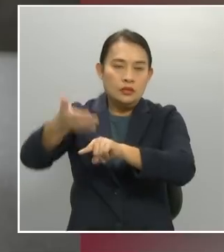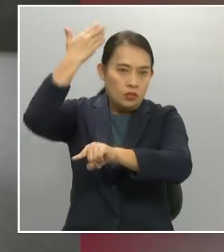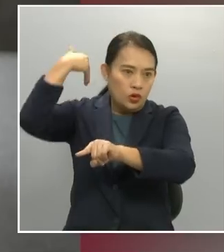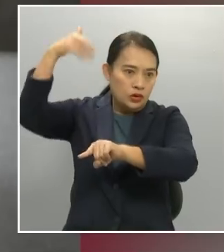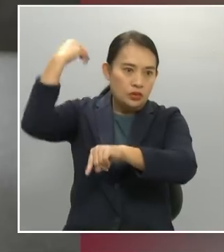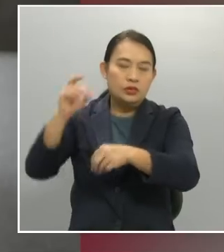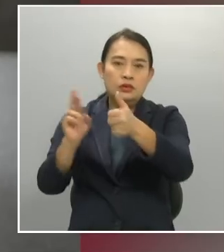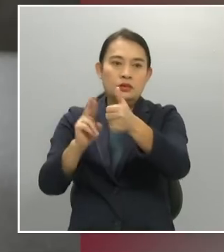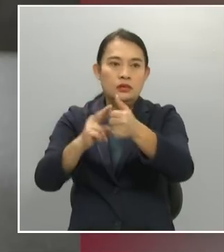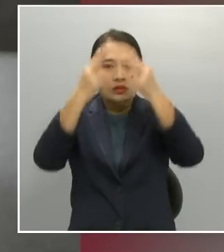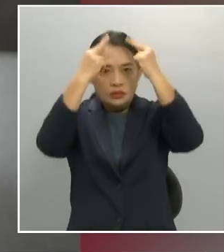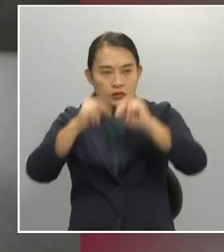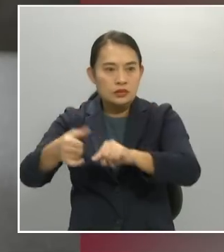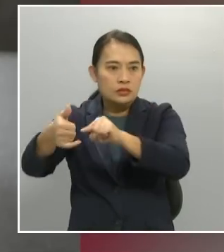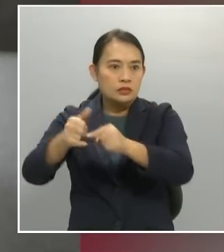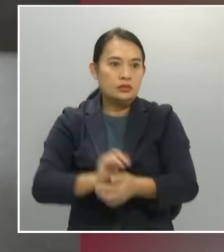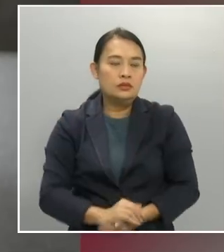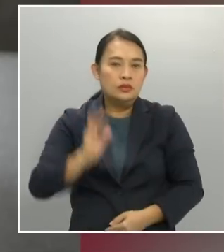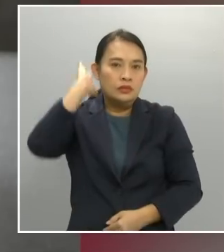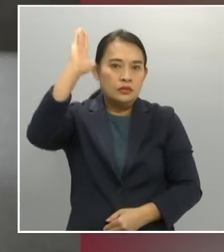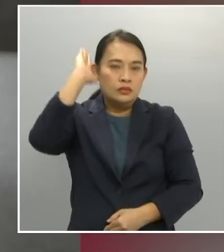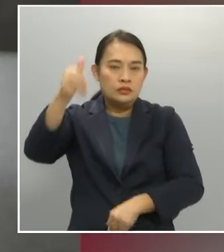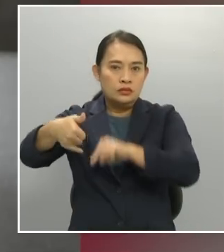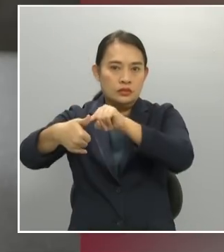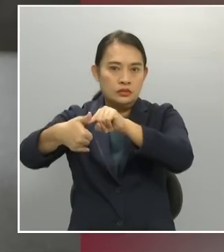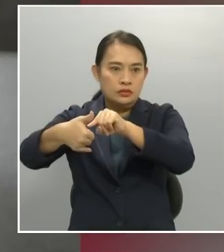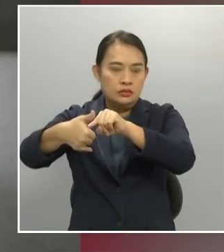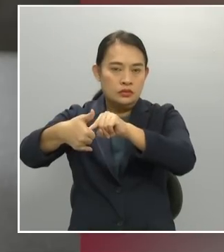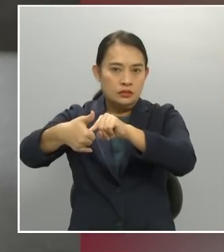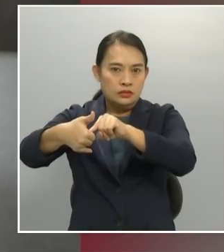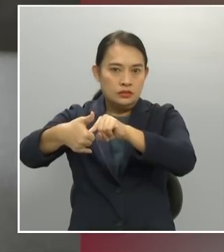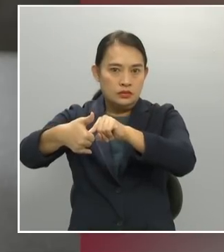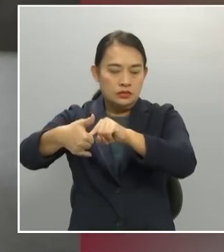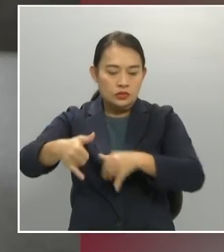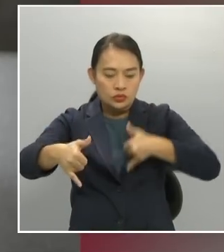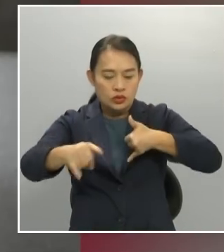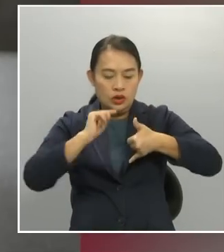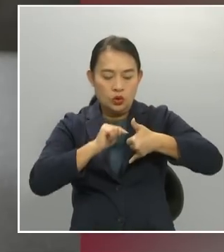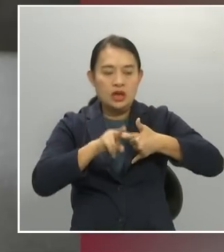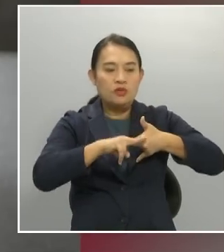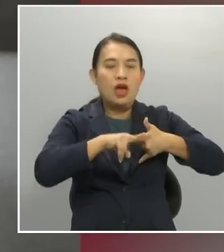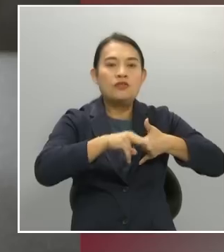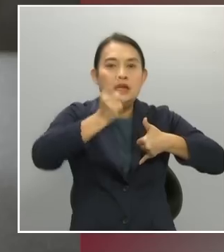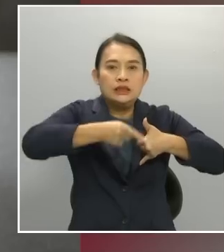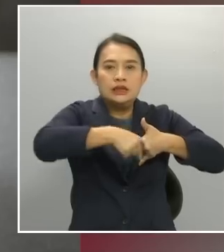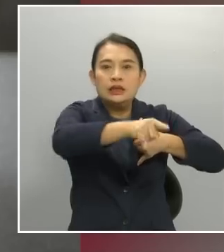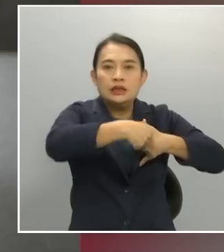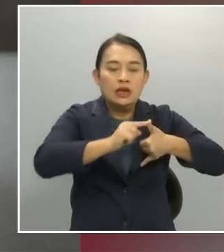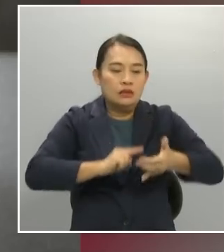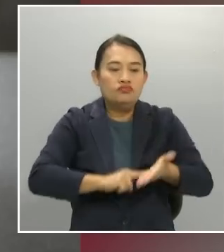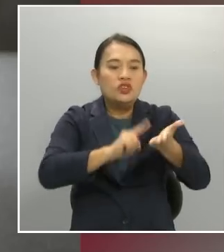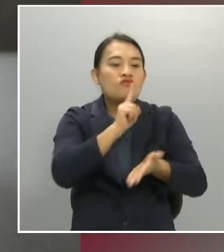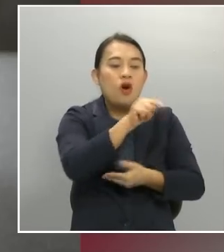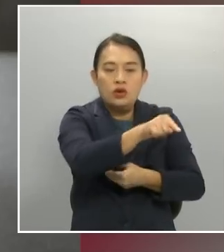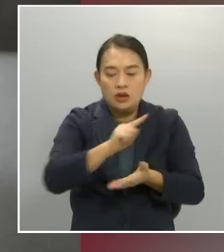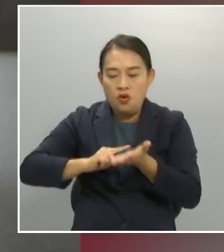รัฐมนตรีฝั่งผู้ชายเข้าไปผู้เสียหายเขาฟ้องร้องภรรยาฟ้องหย่าแล้วฟ้องด้วยอันนี้